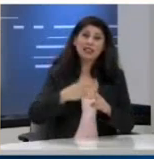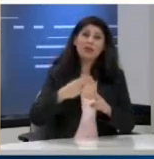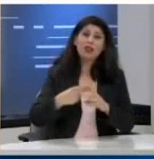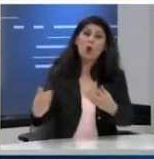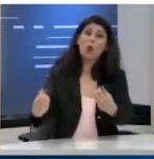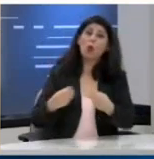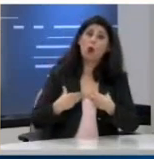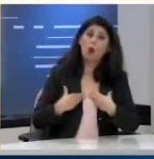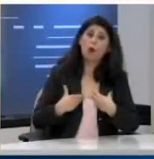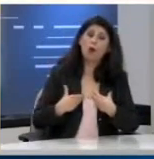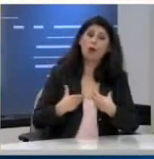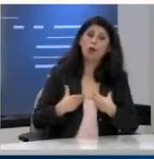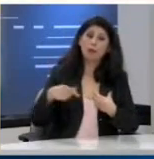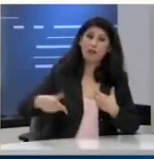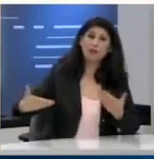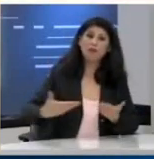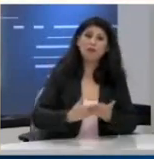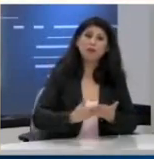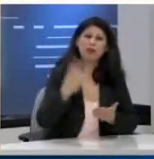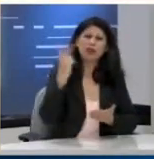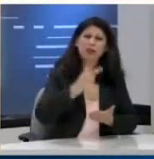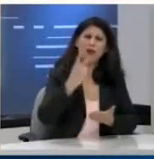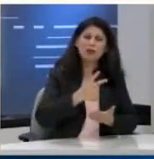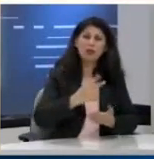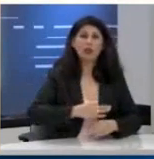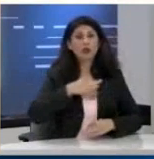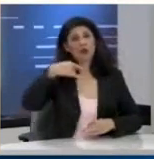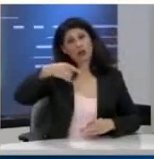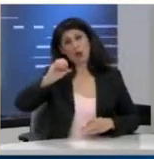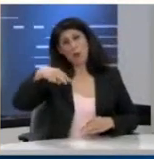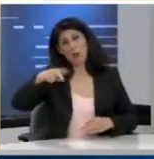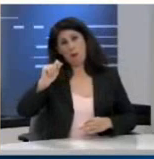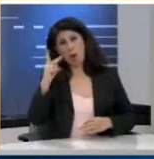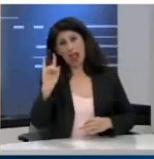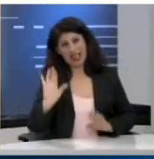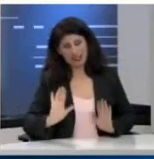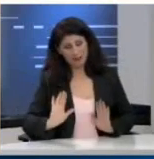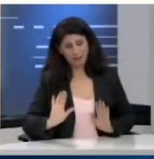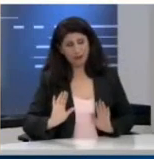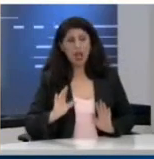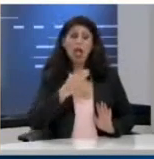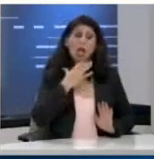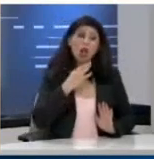δώρο με αυτή την πρόταση μορφής στον κύριο Πολάκη. Διότι